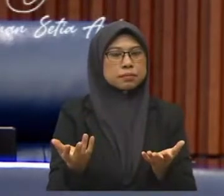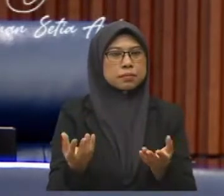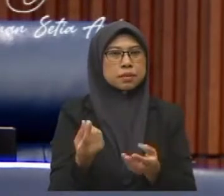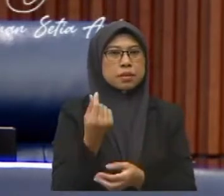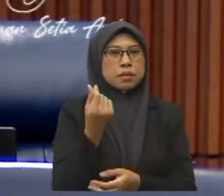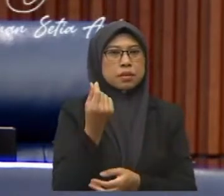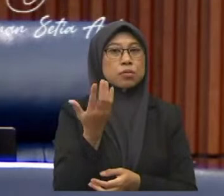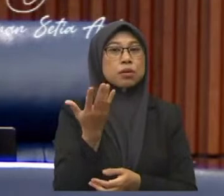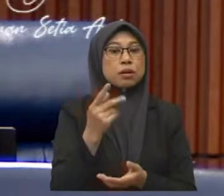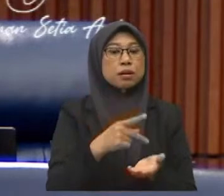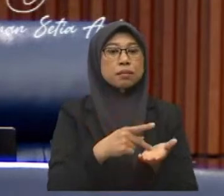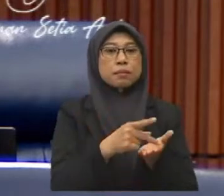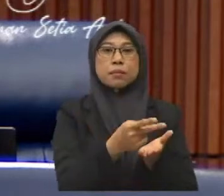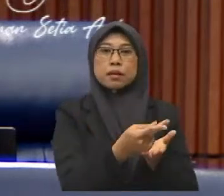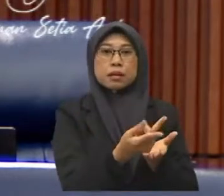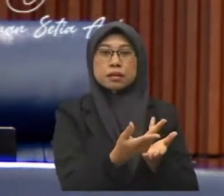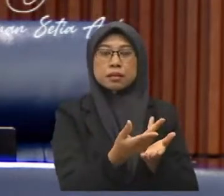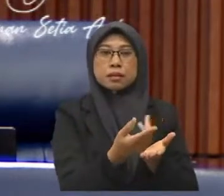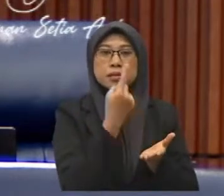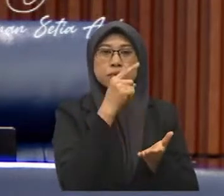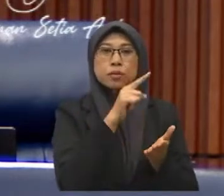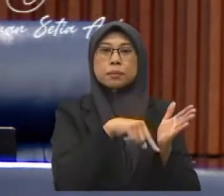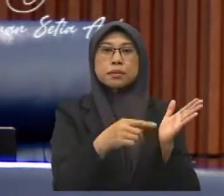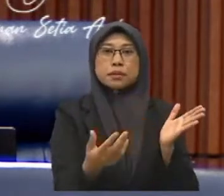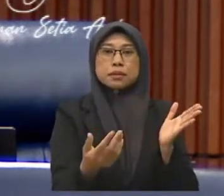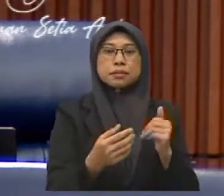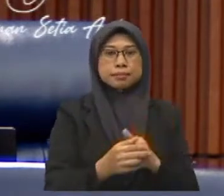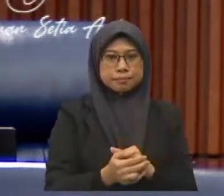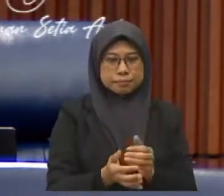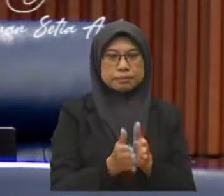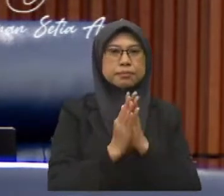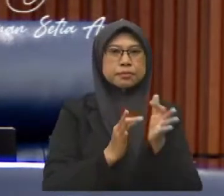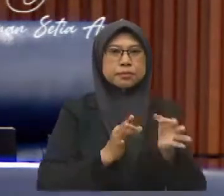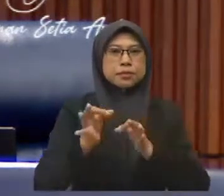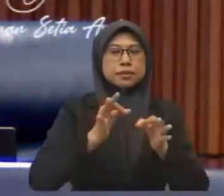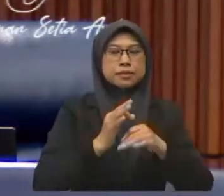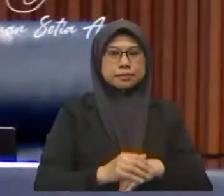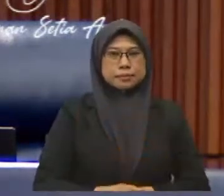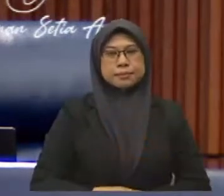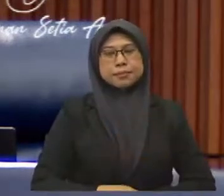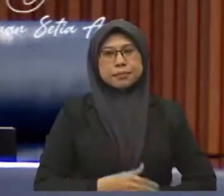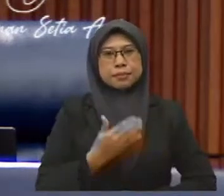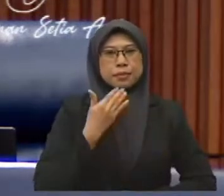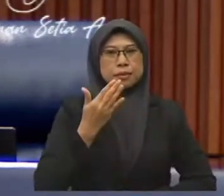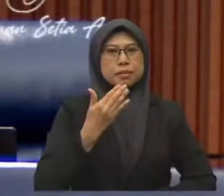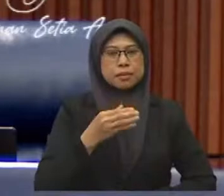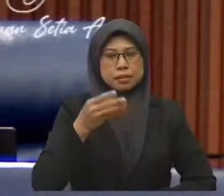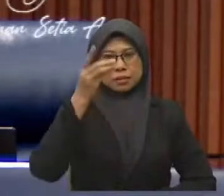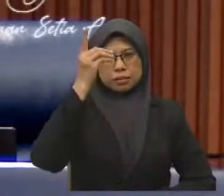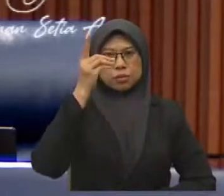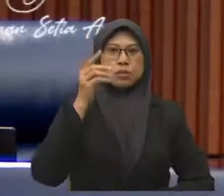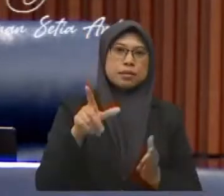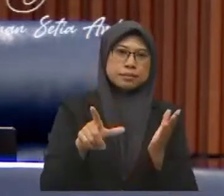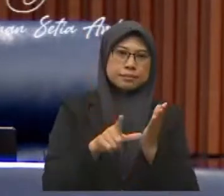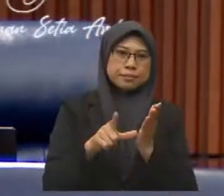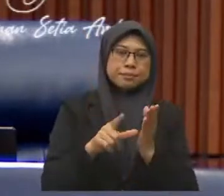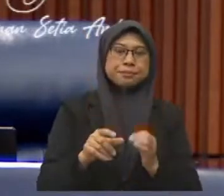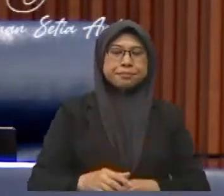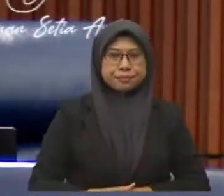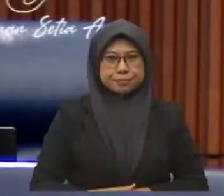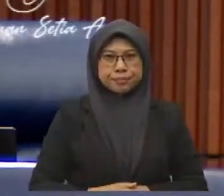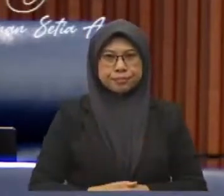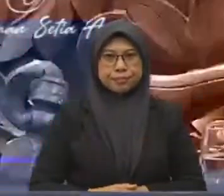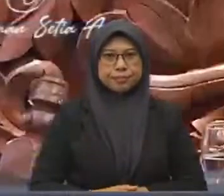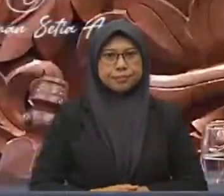duit yang dibayar telah dibelanjakan? Mohon jelaskan. Terima kasih Datuk Yang di-Pertua. Terima kasih Timbalan dan Terima kasih